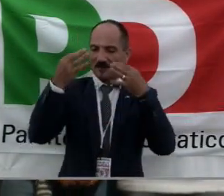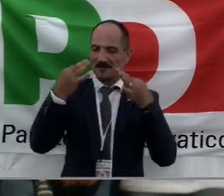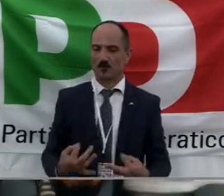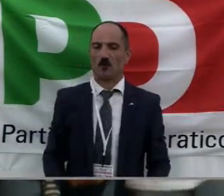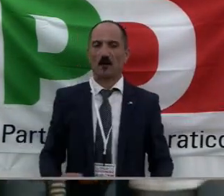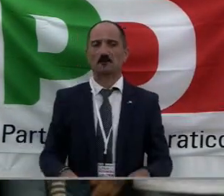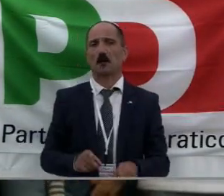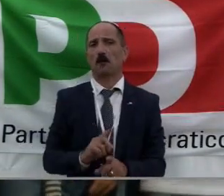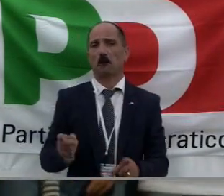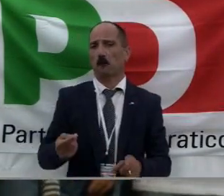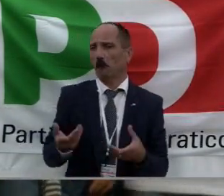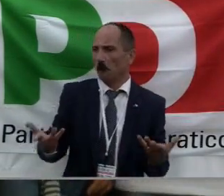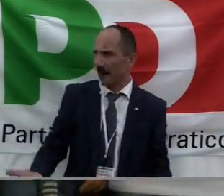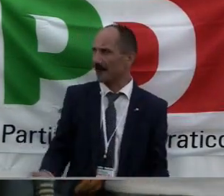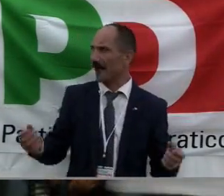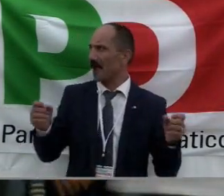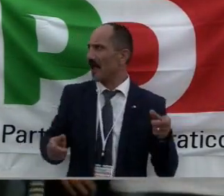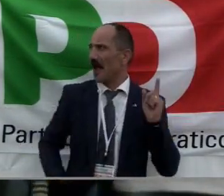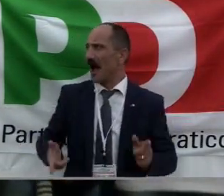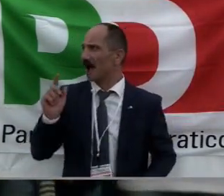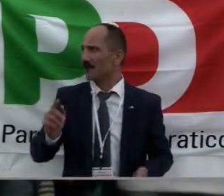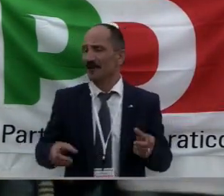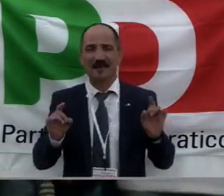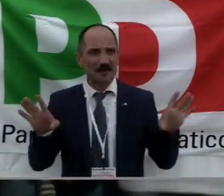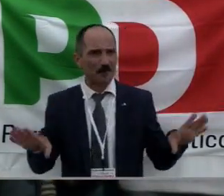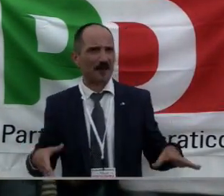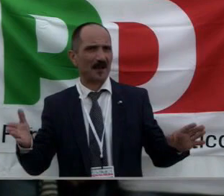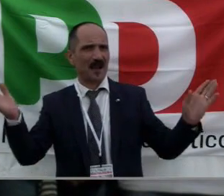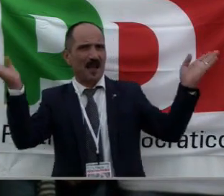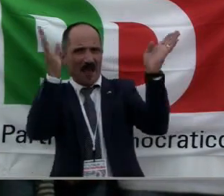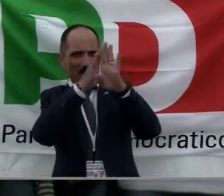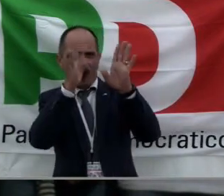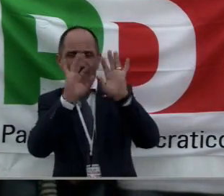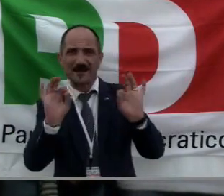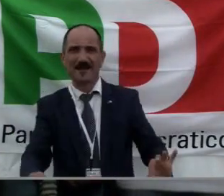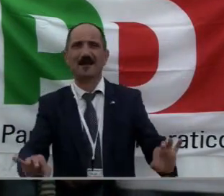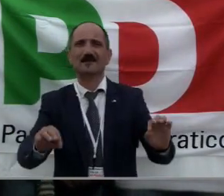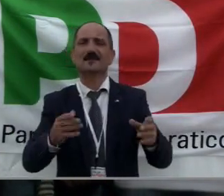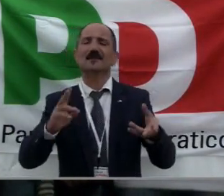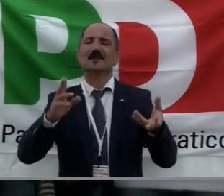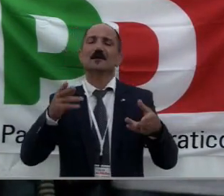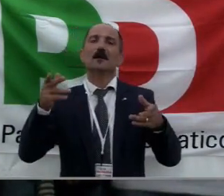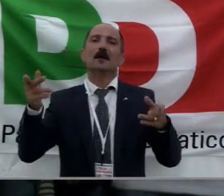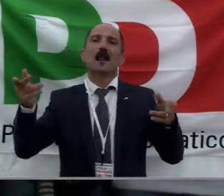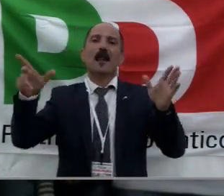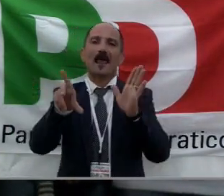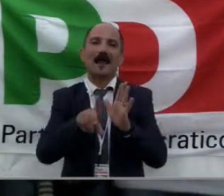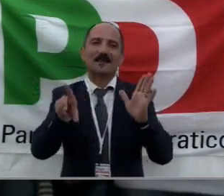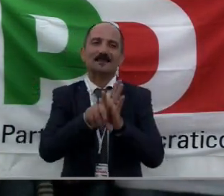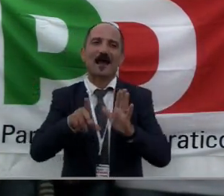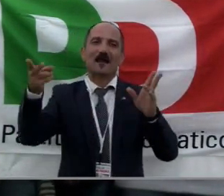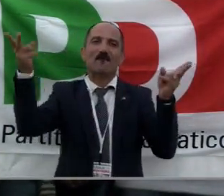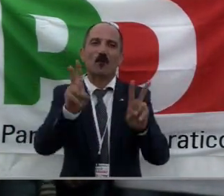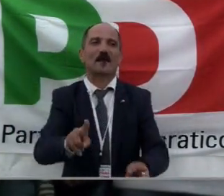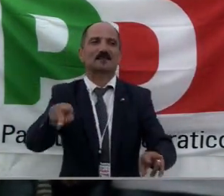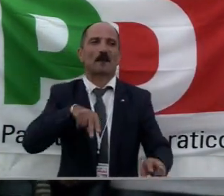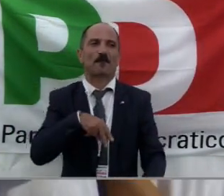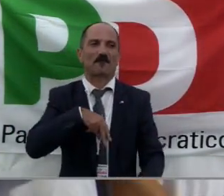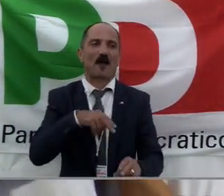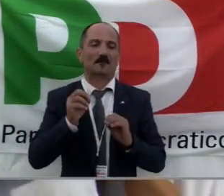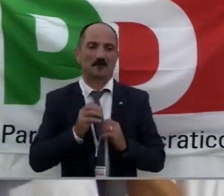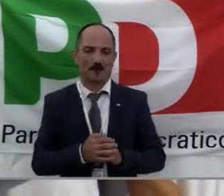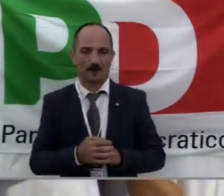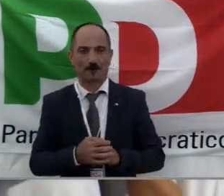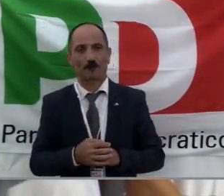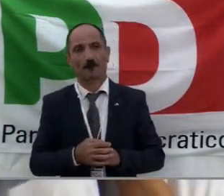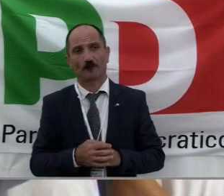altro che armi libere, altro che la follia di legalizzare la violenza privata. E a proposito di